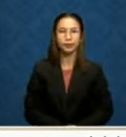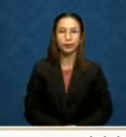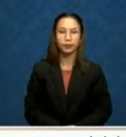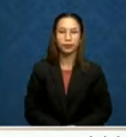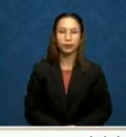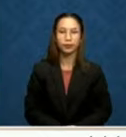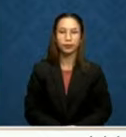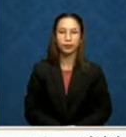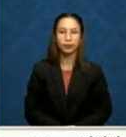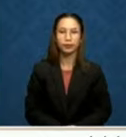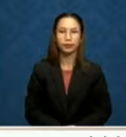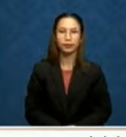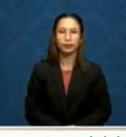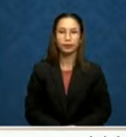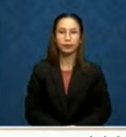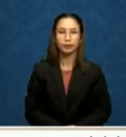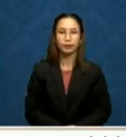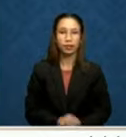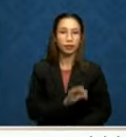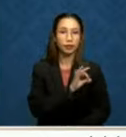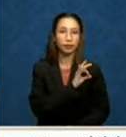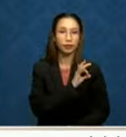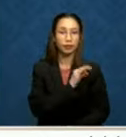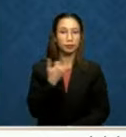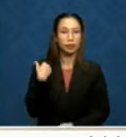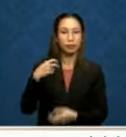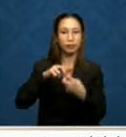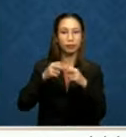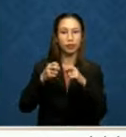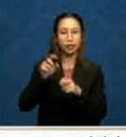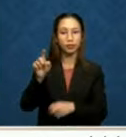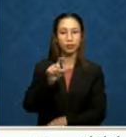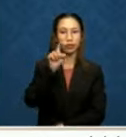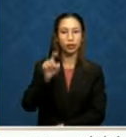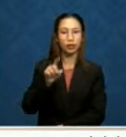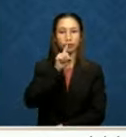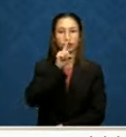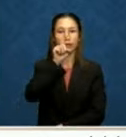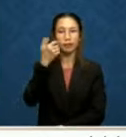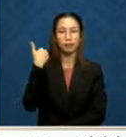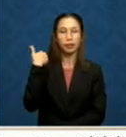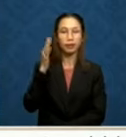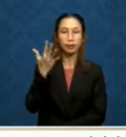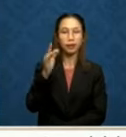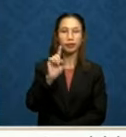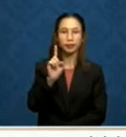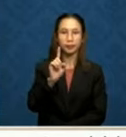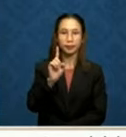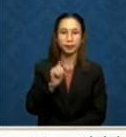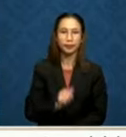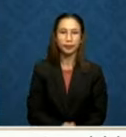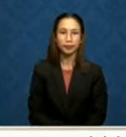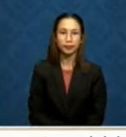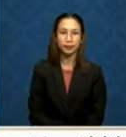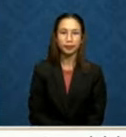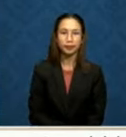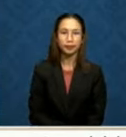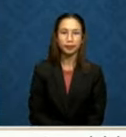ะครับท่านสมาชิกมีประเด็นปัญหาติดใจที่จะซักถามหรือไม่ครับ